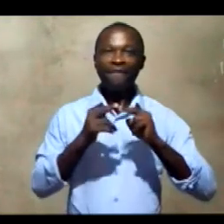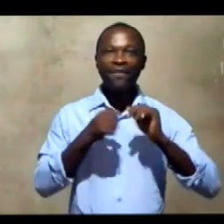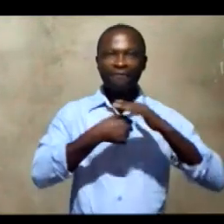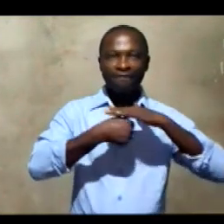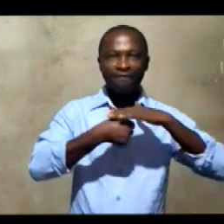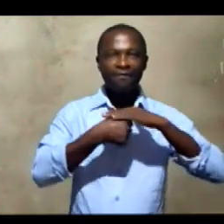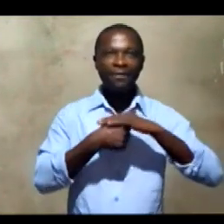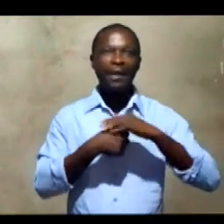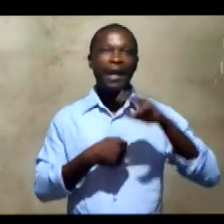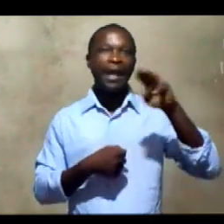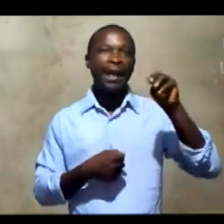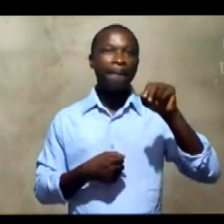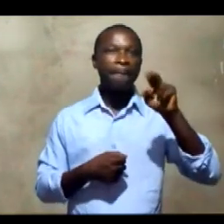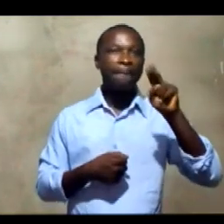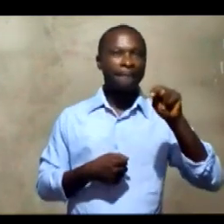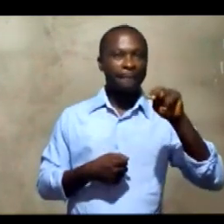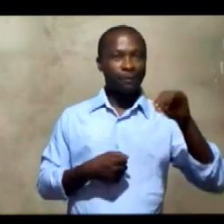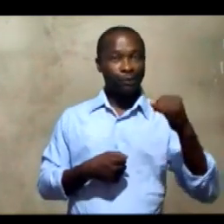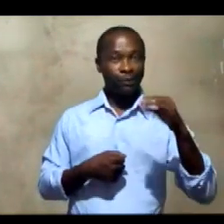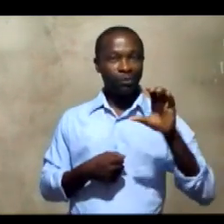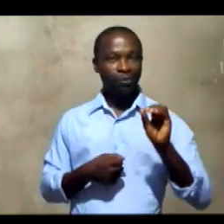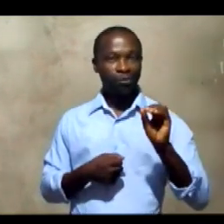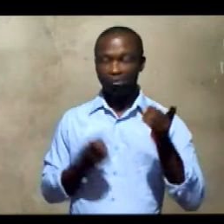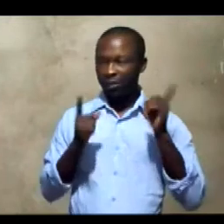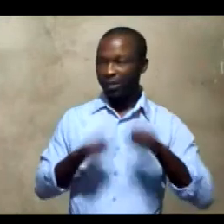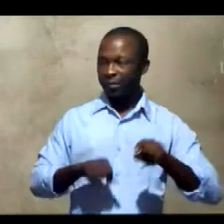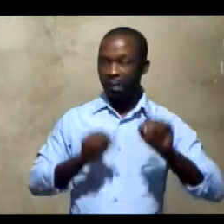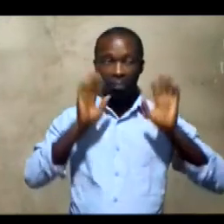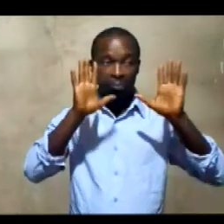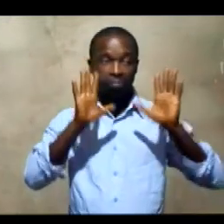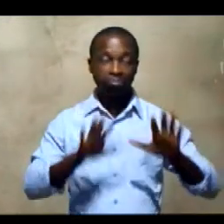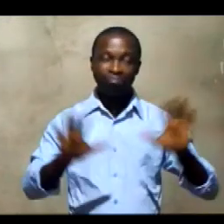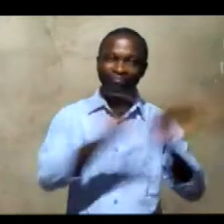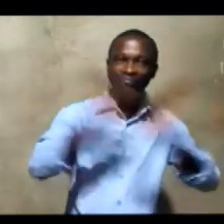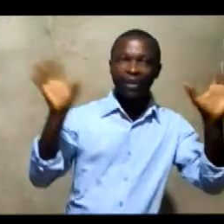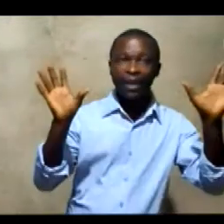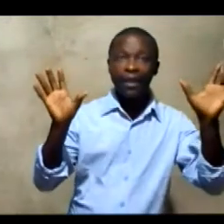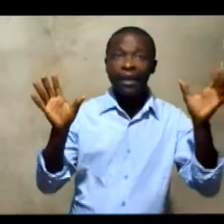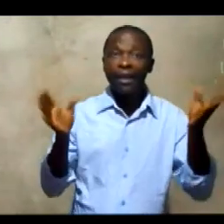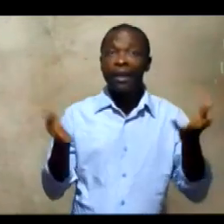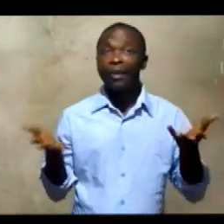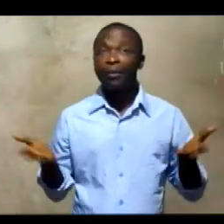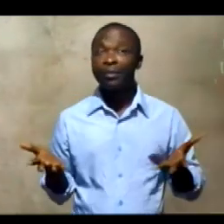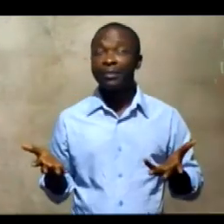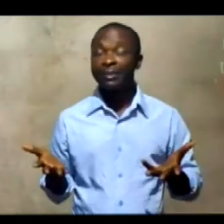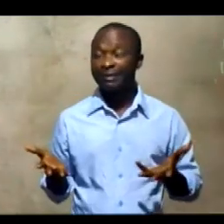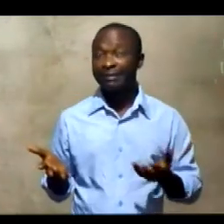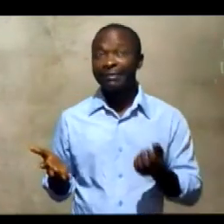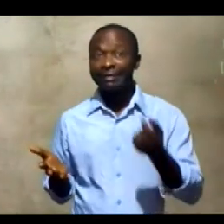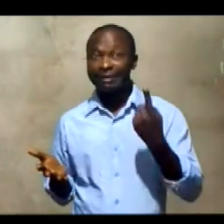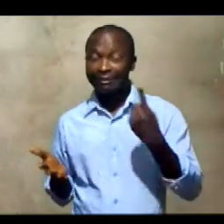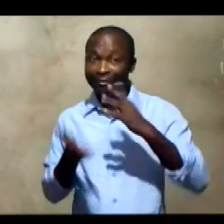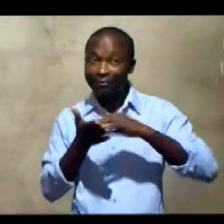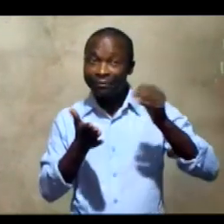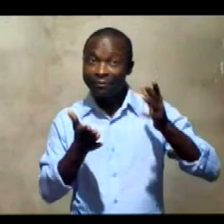moins 4 personnes, parmi lesquelles des élèves du lycée de Mandjo. Alors qu'ils revenaient des cours,